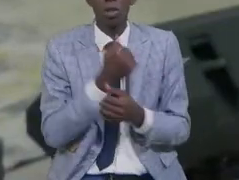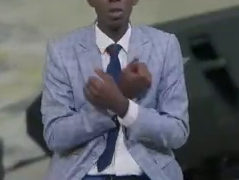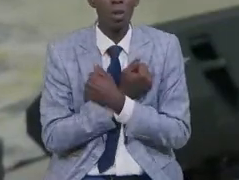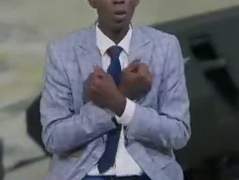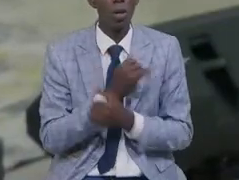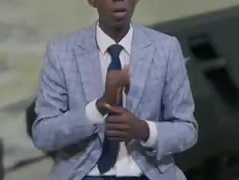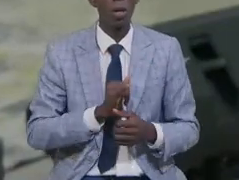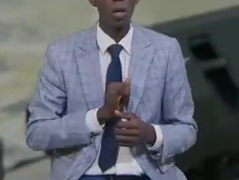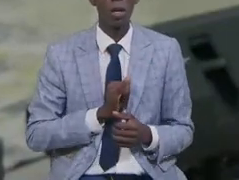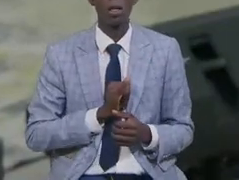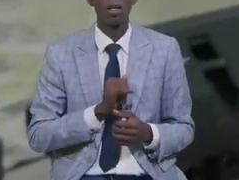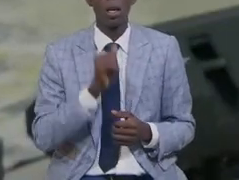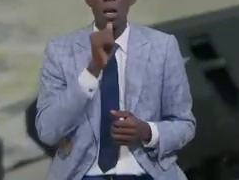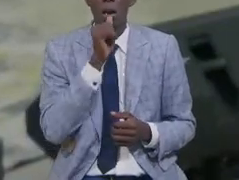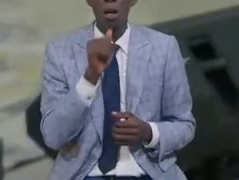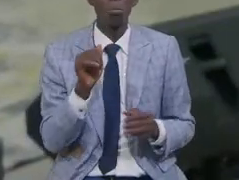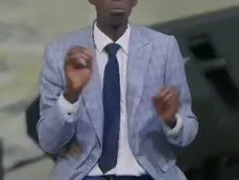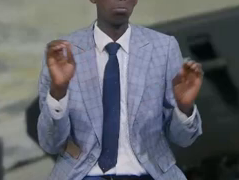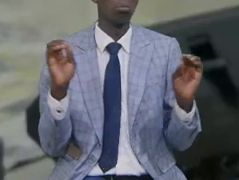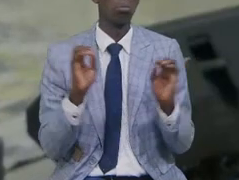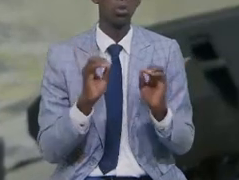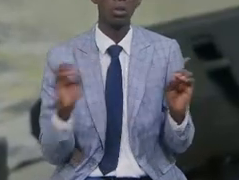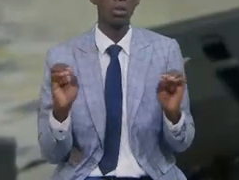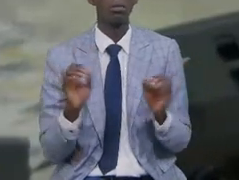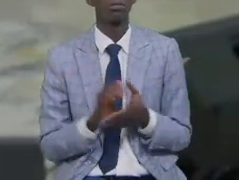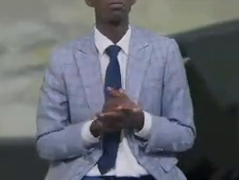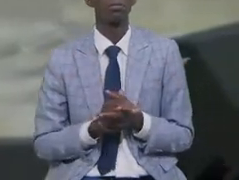des montagnes, si je n'ai pas la charité, je ne suis rien.